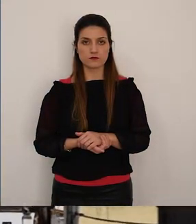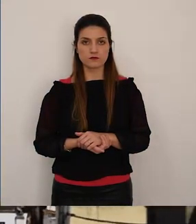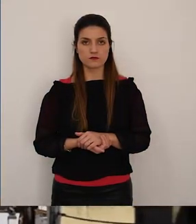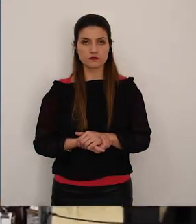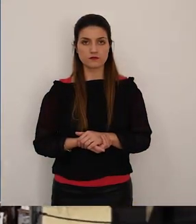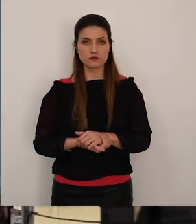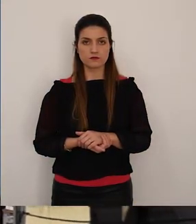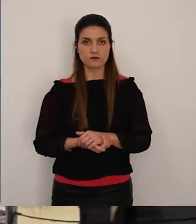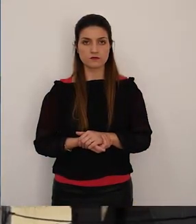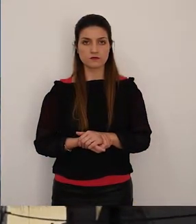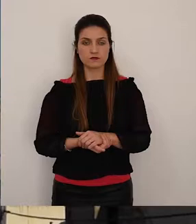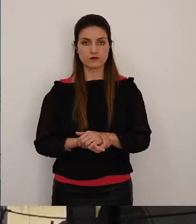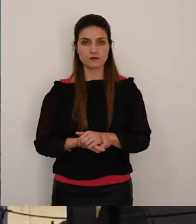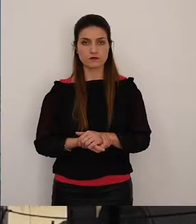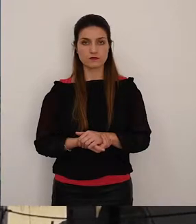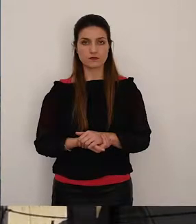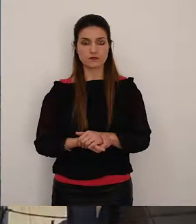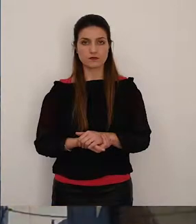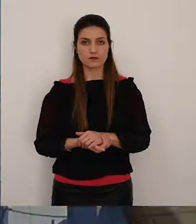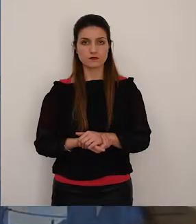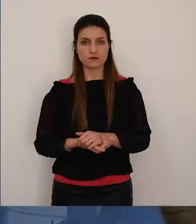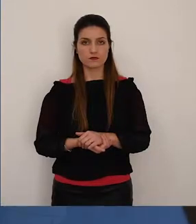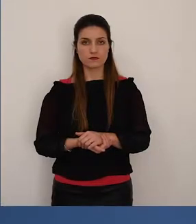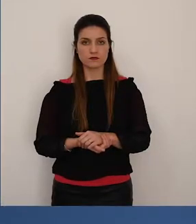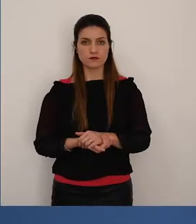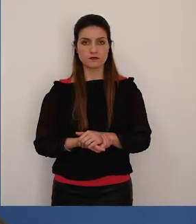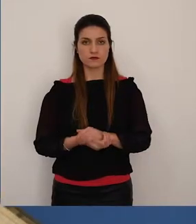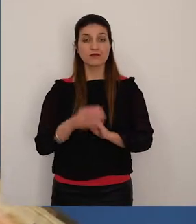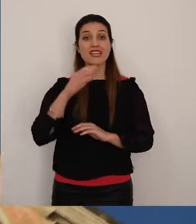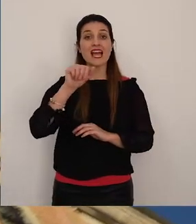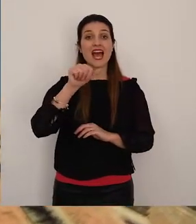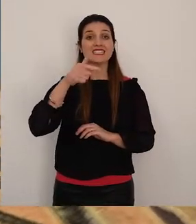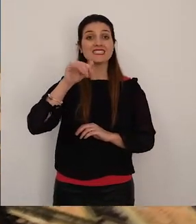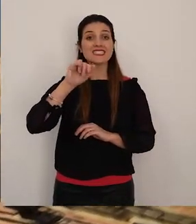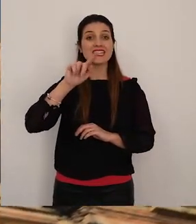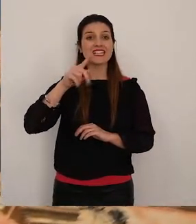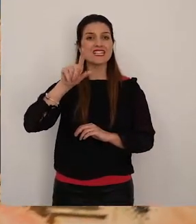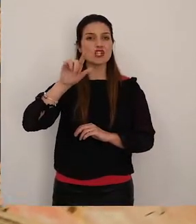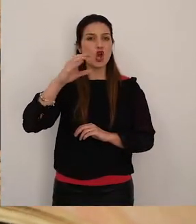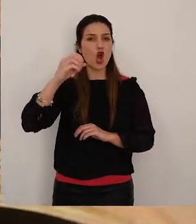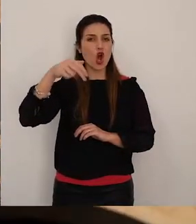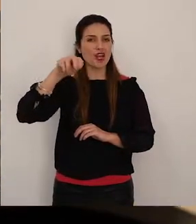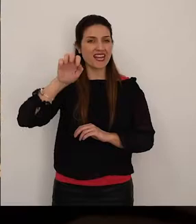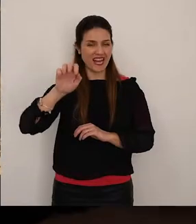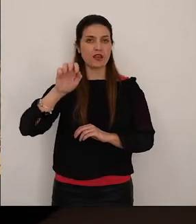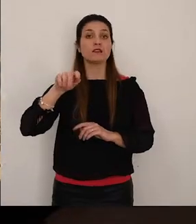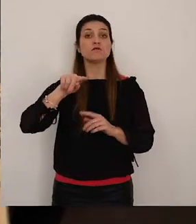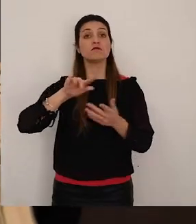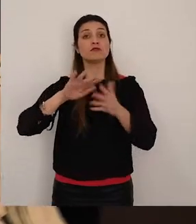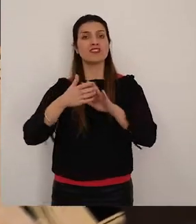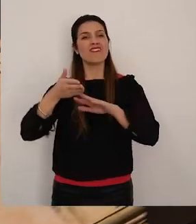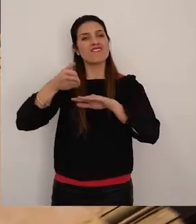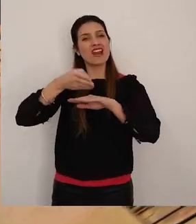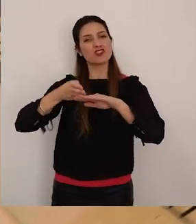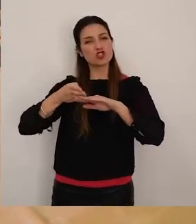Castellano Castiglione d'Otranto, divenuto frazione del comune